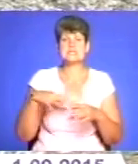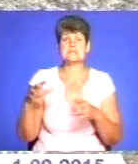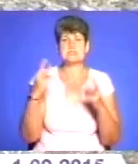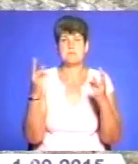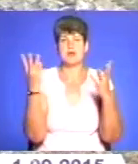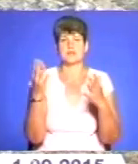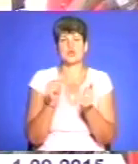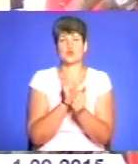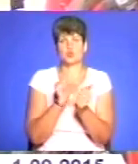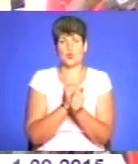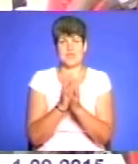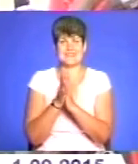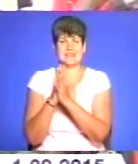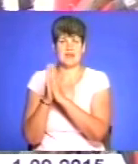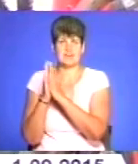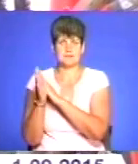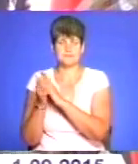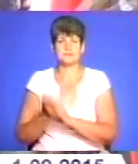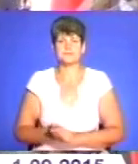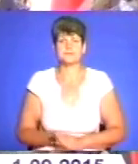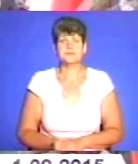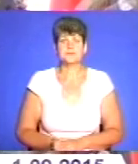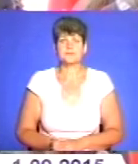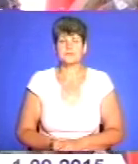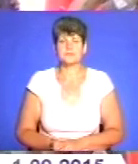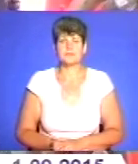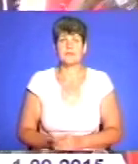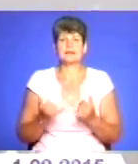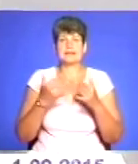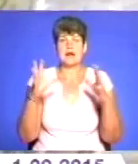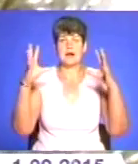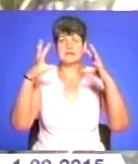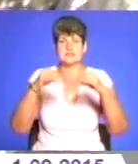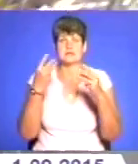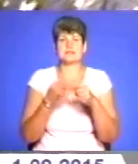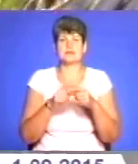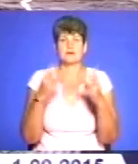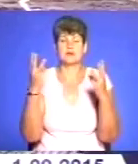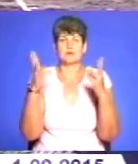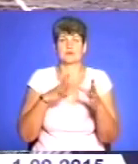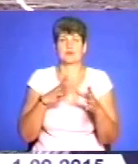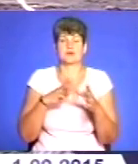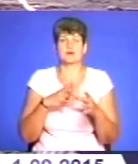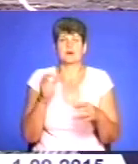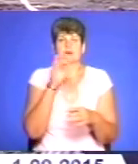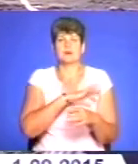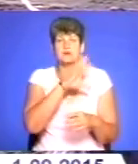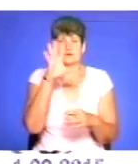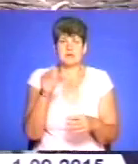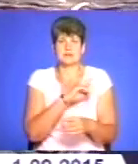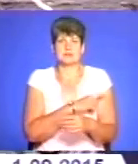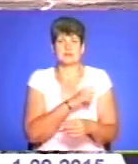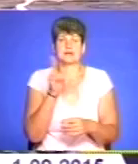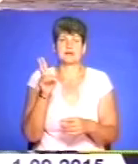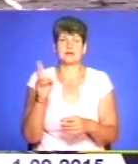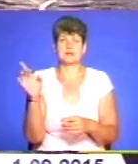Державна служба з надзвичайних ситуацій в області. Для гасіння даної пожежі були залучені усі сили і засоби Кременецького гарнізону.